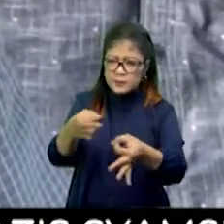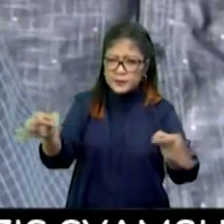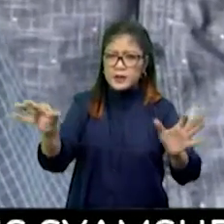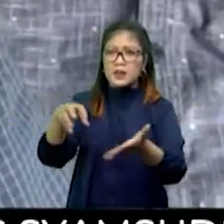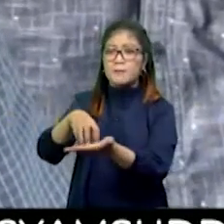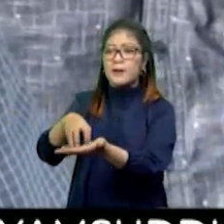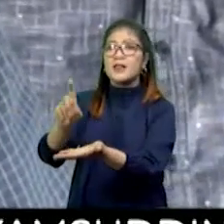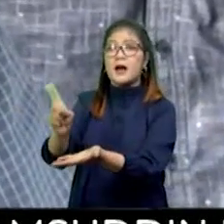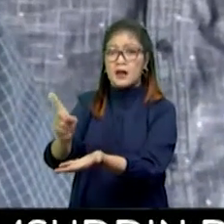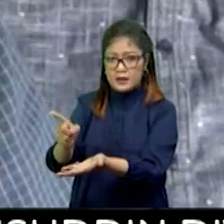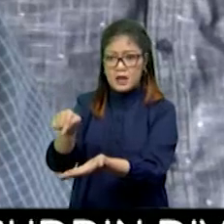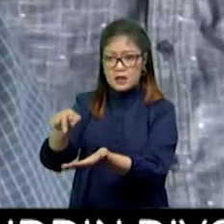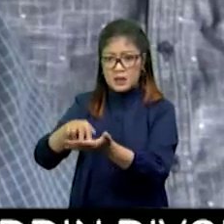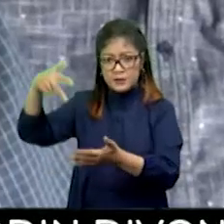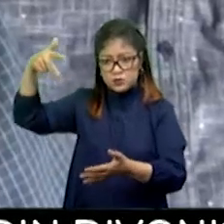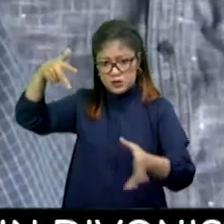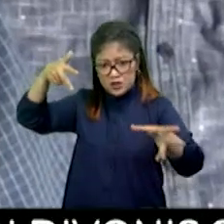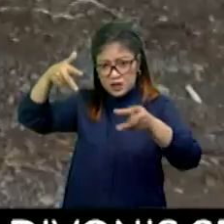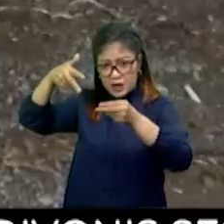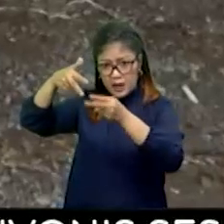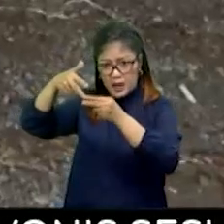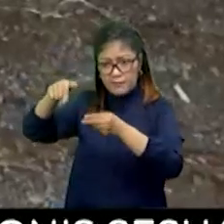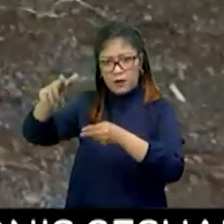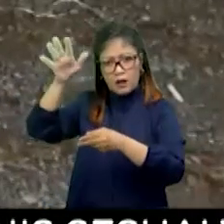tidak terpantau oleh warga maupun masyarakat.